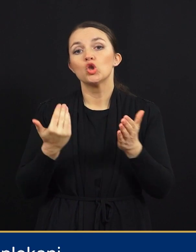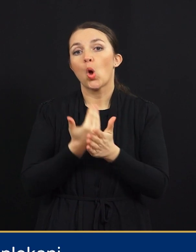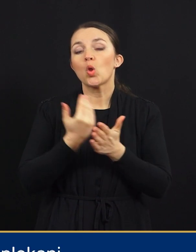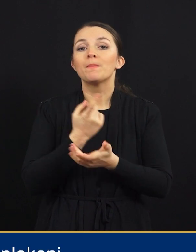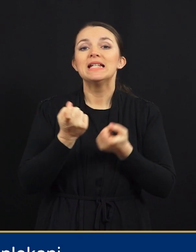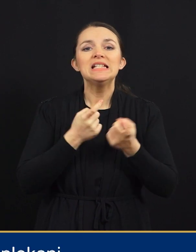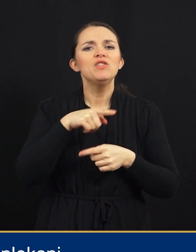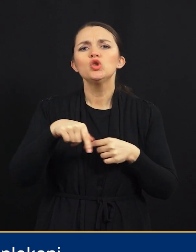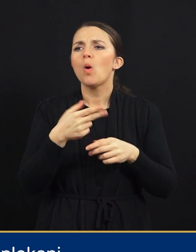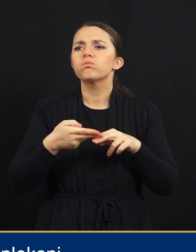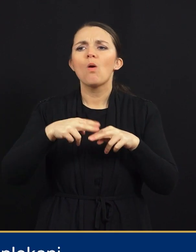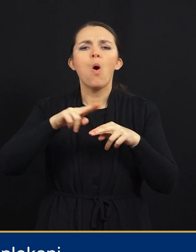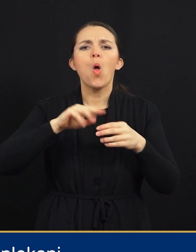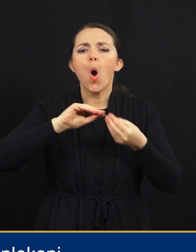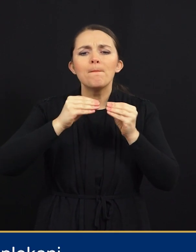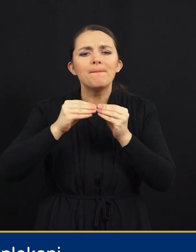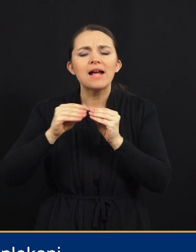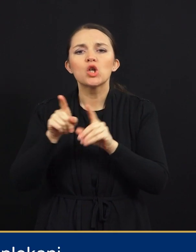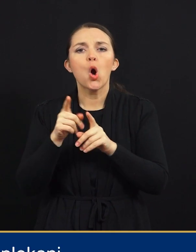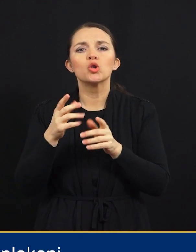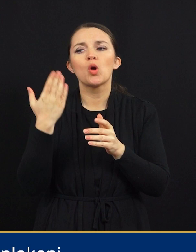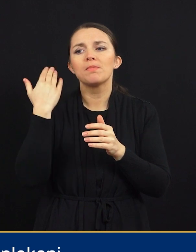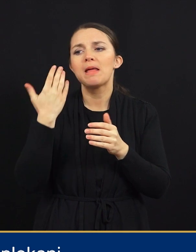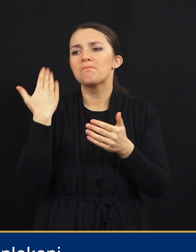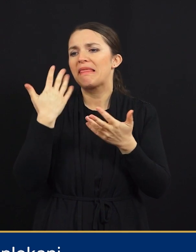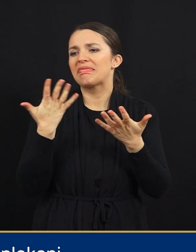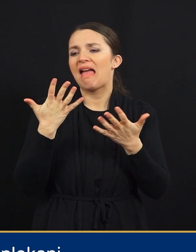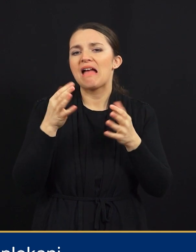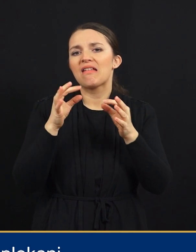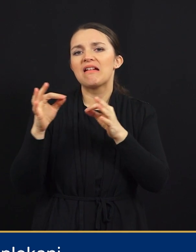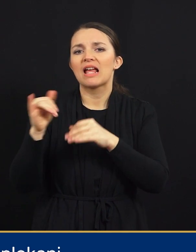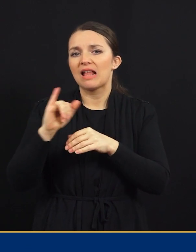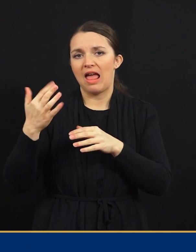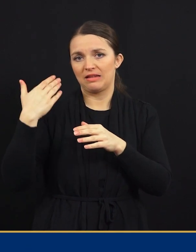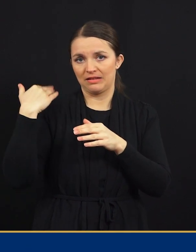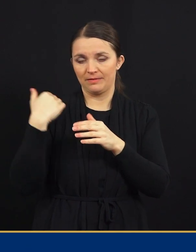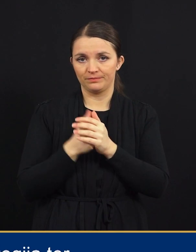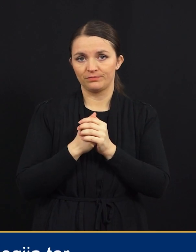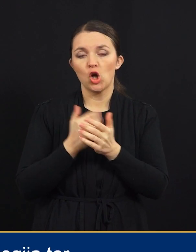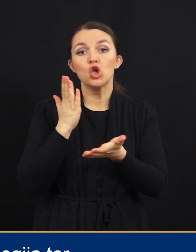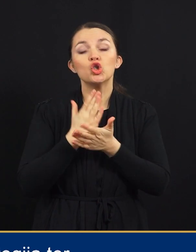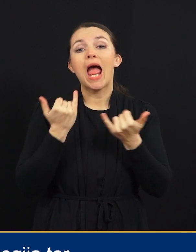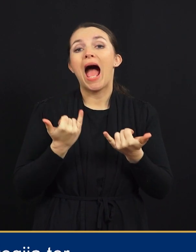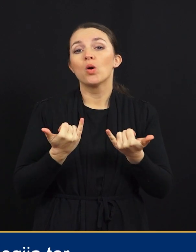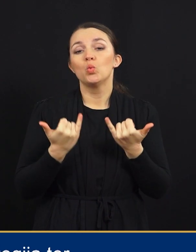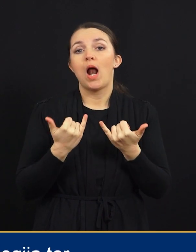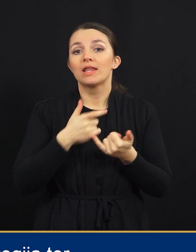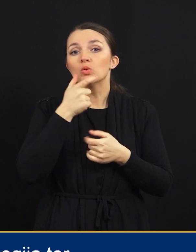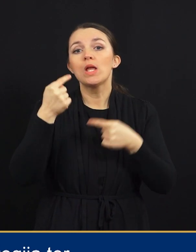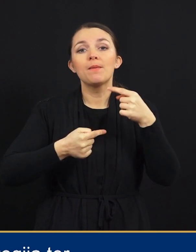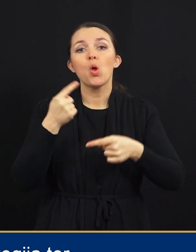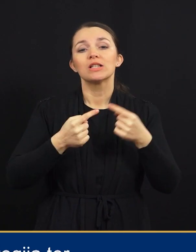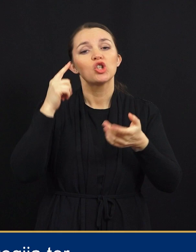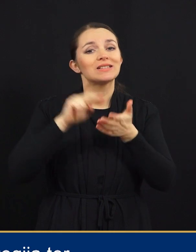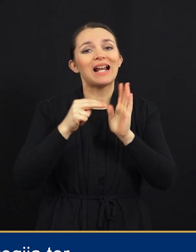Sodobni izzivi so mnogo bolj kompleksni, kot so bili še pred nekaj desetletji. Že aktualna